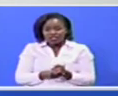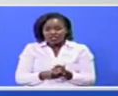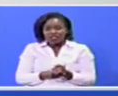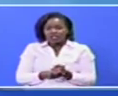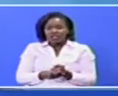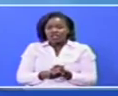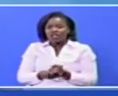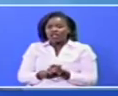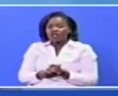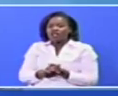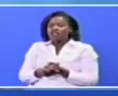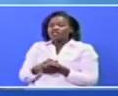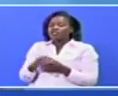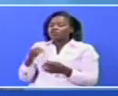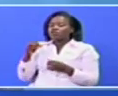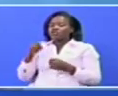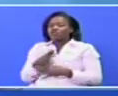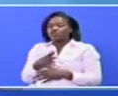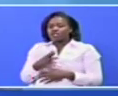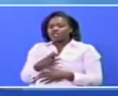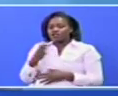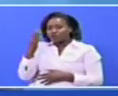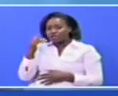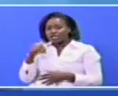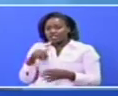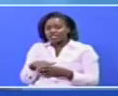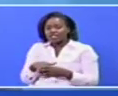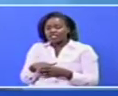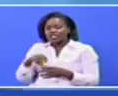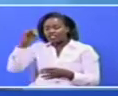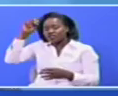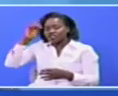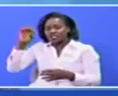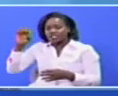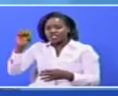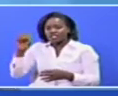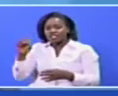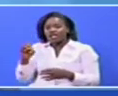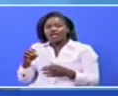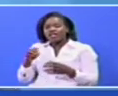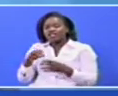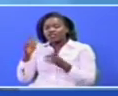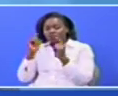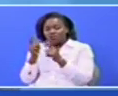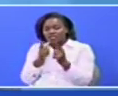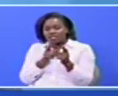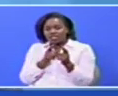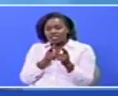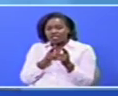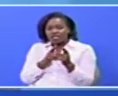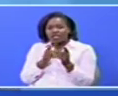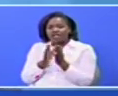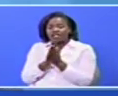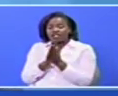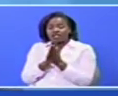Labda itakusajavisha kwa sababu utapata kuwa katika sehemu za kaskazini mashariki, mbali na kuwa kulikuwa na mvua kidogo upande wa Mandera na huku upande wa